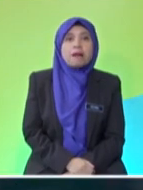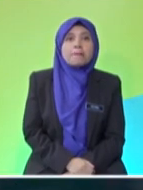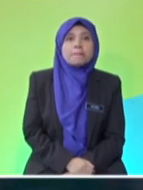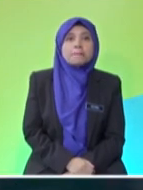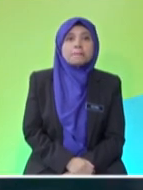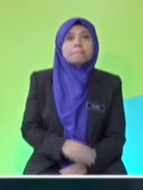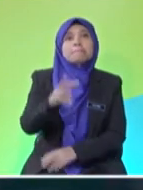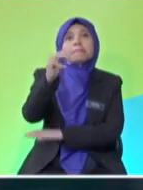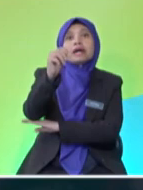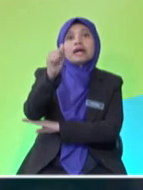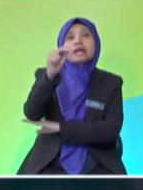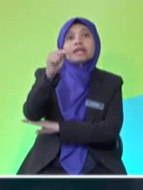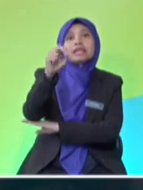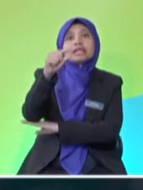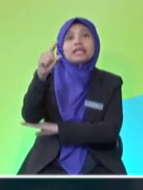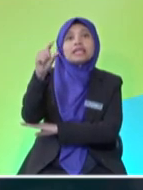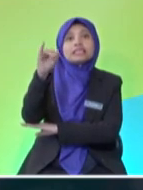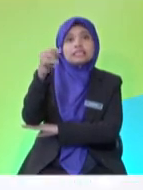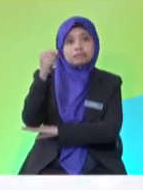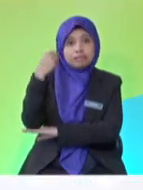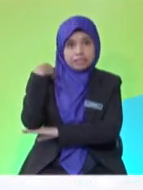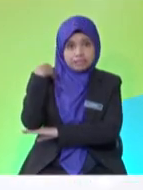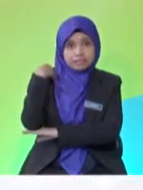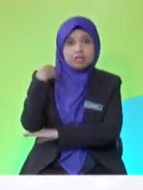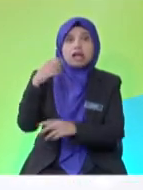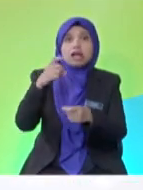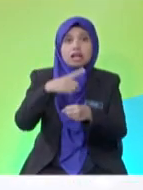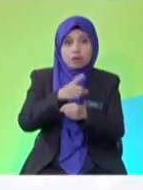manggis rambutan aduh